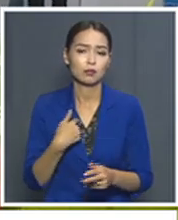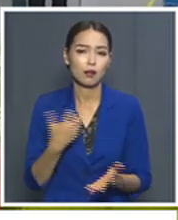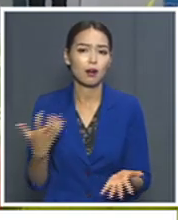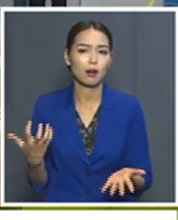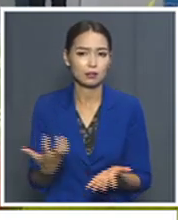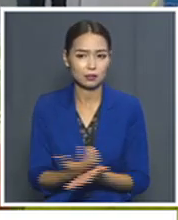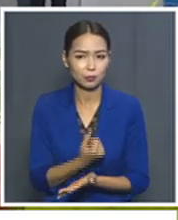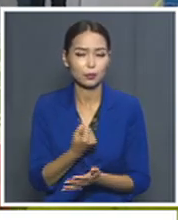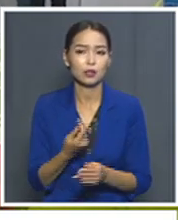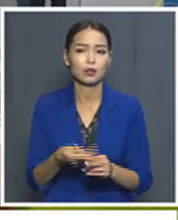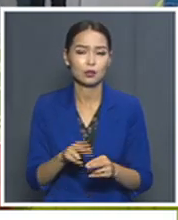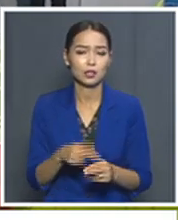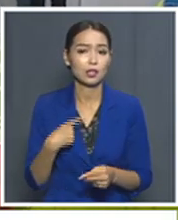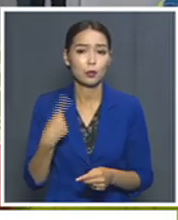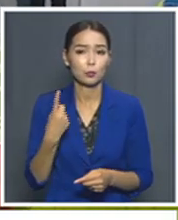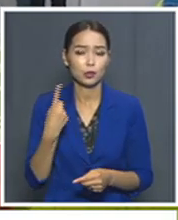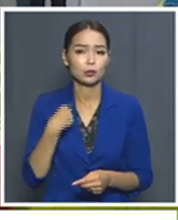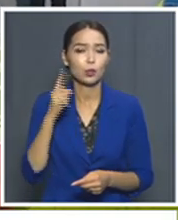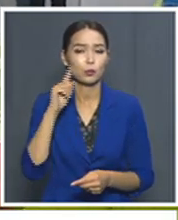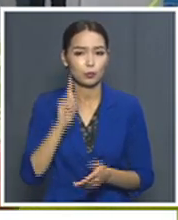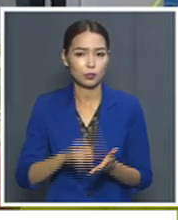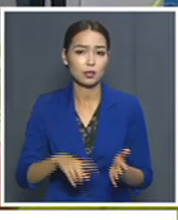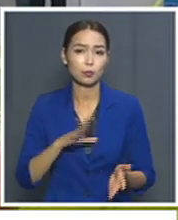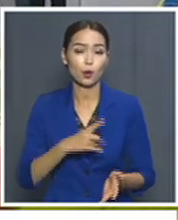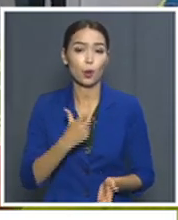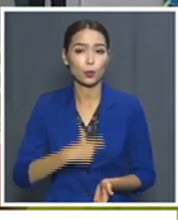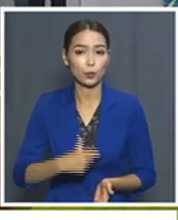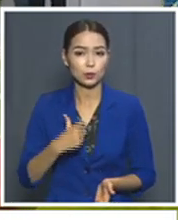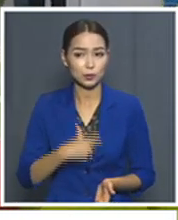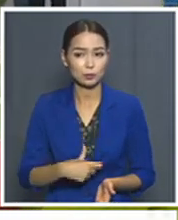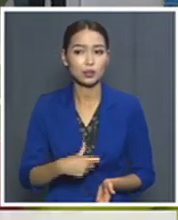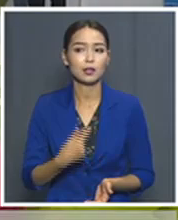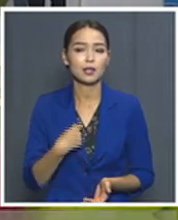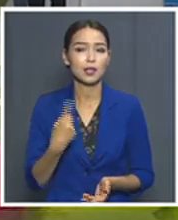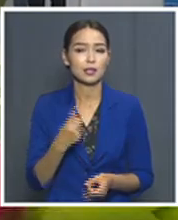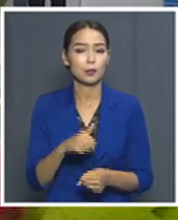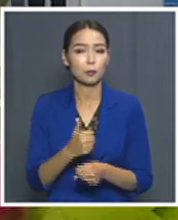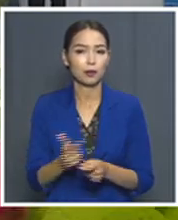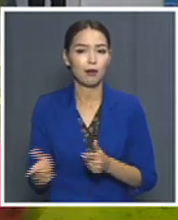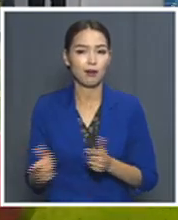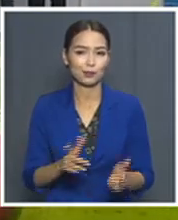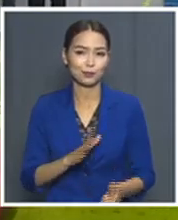білдім. Өткені ол ең бірінші өзіне сенімділік, және де ең басты дайындық болды.